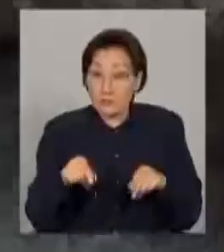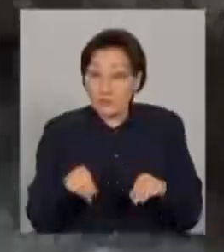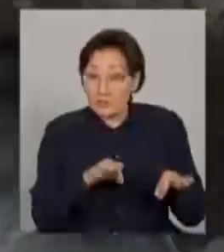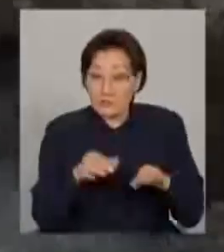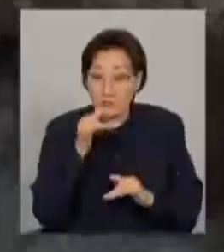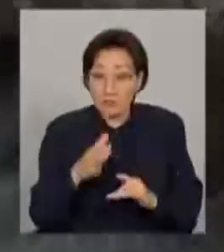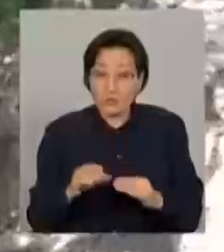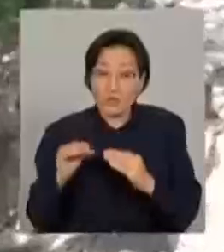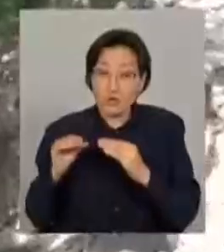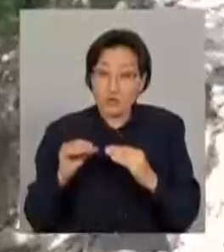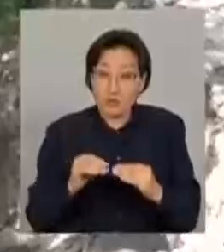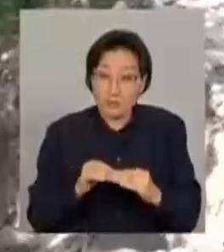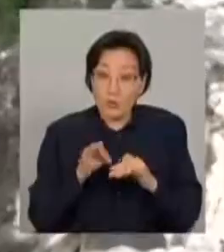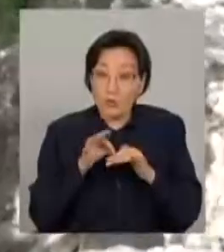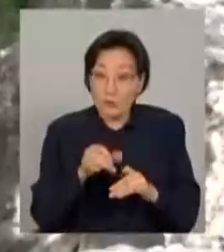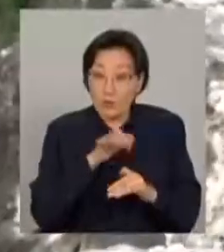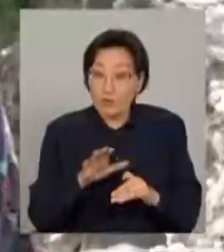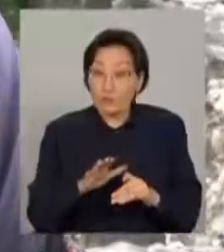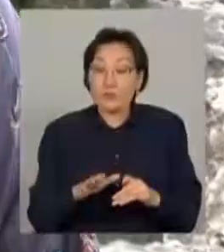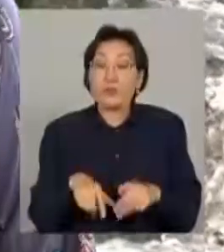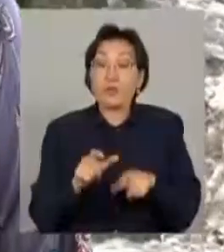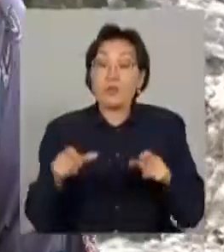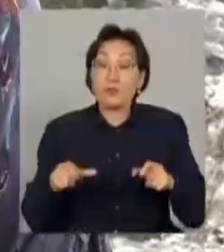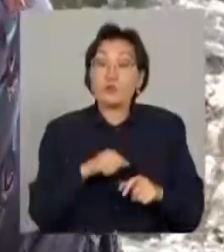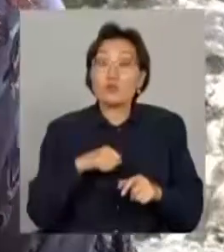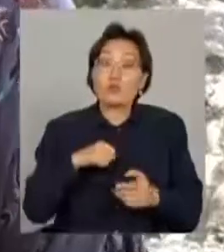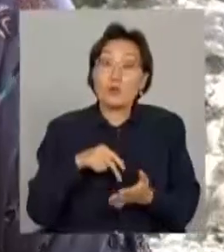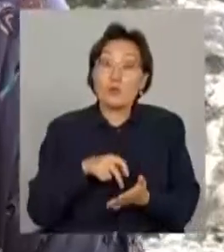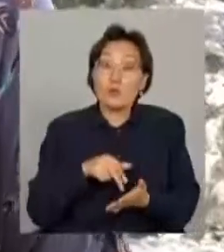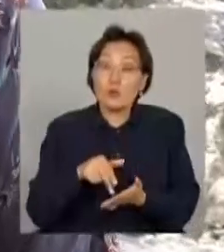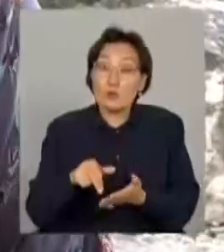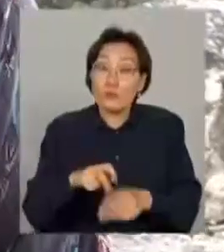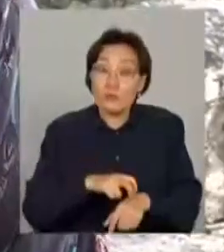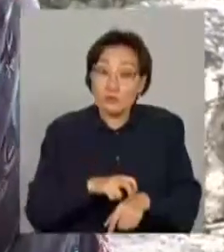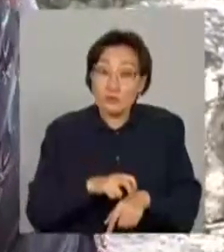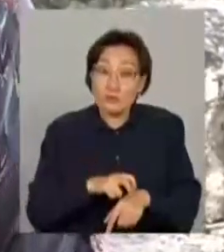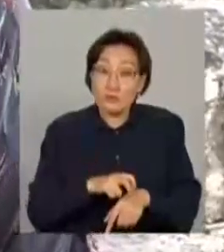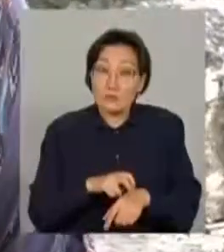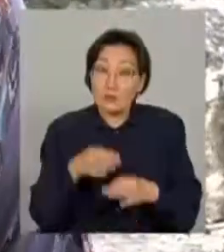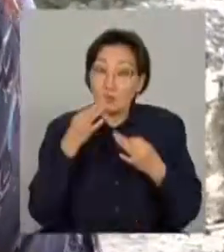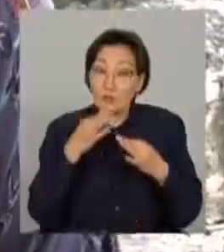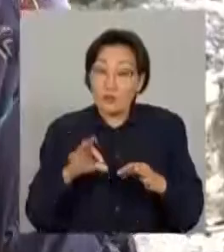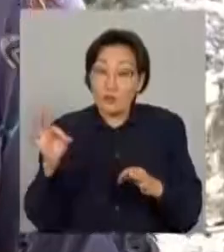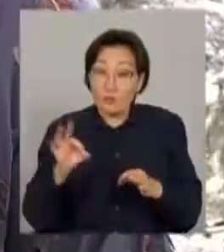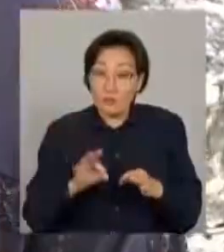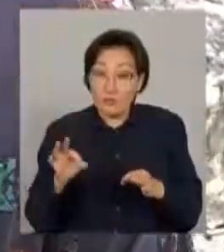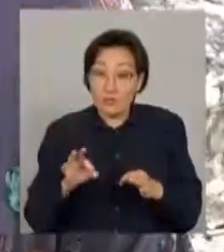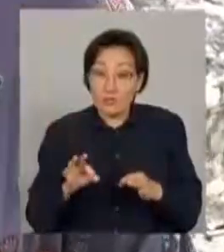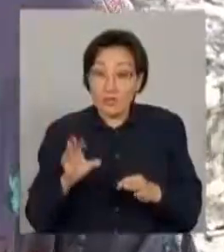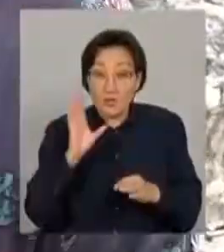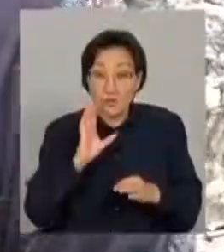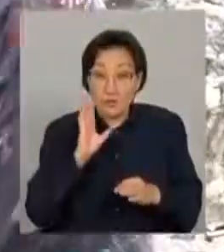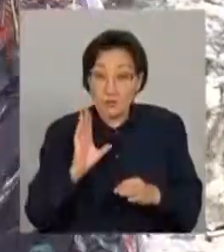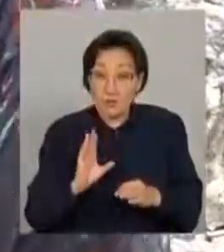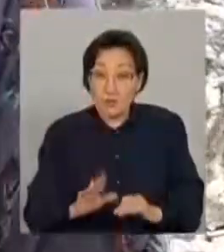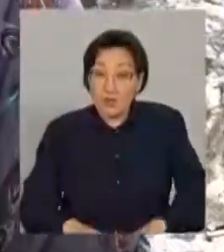келмейді. Жеңіл машинаның өзі де өте алмайды. Адамның өзі қорқып өтеді мына жерден. Любой момент мына су тасқын